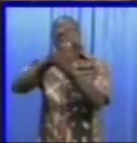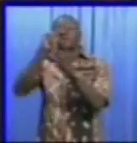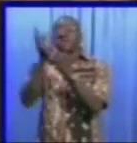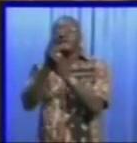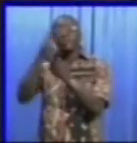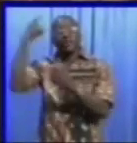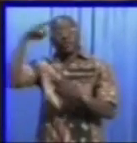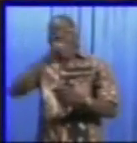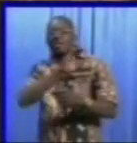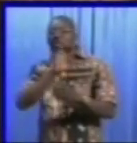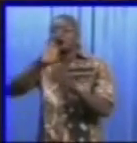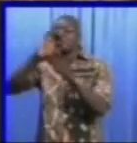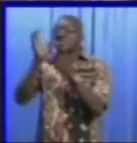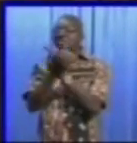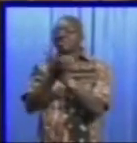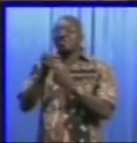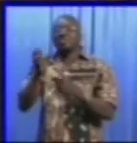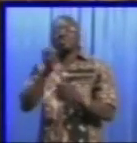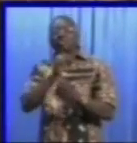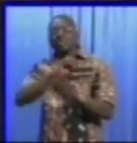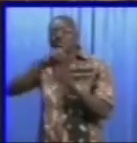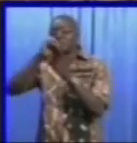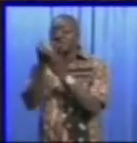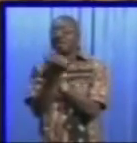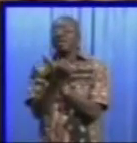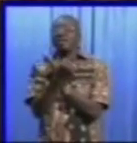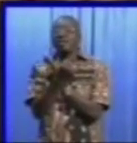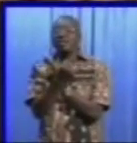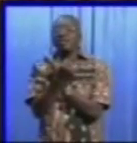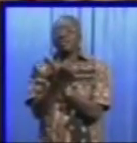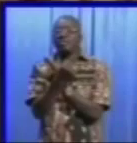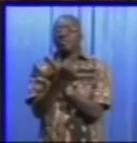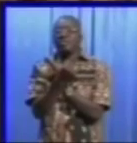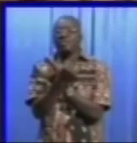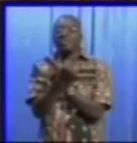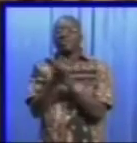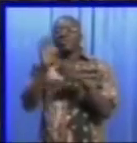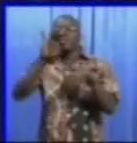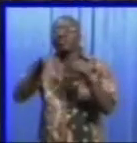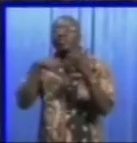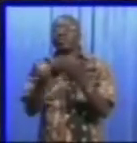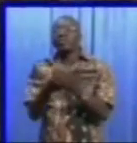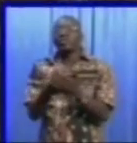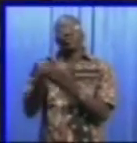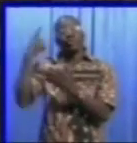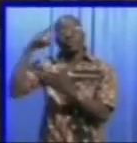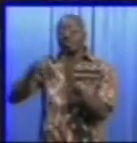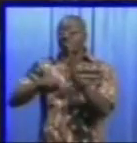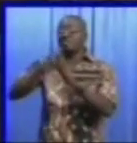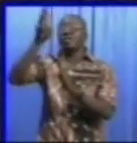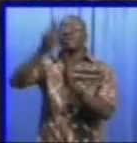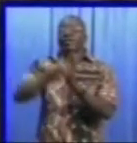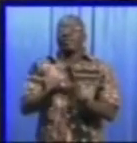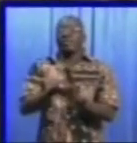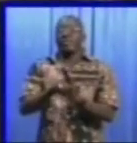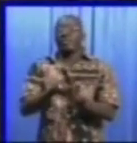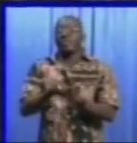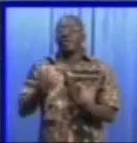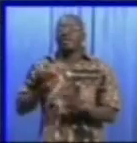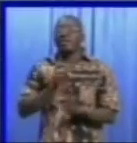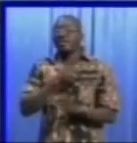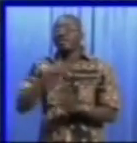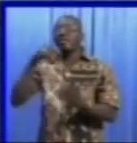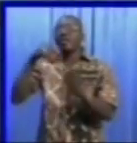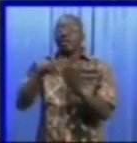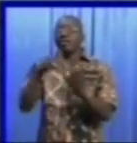sociale, fondamentaux d'un développement durable. Tous les peuples aspirent au développement, le nôtre